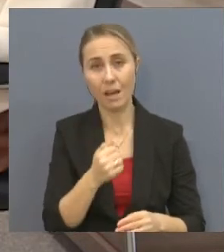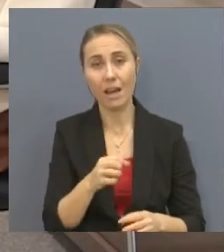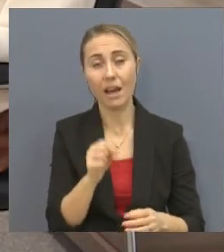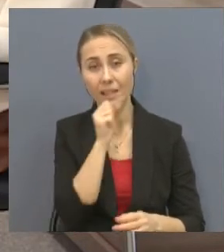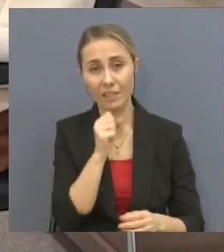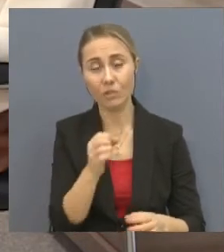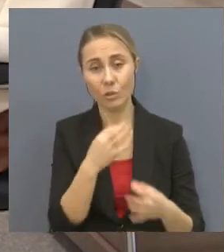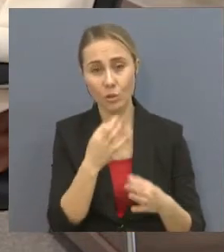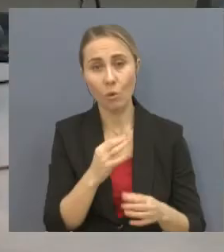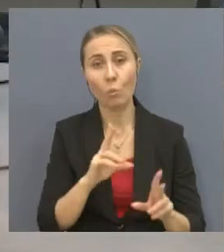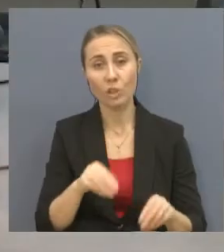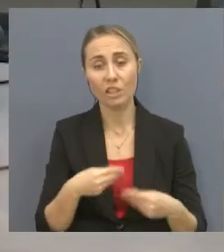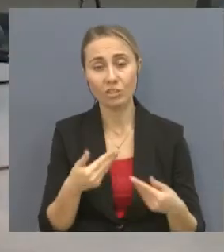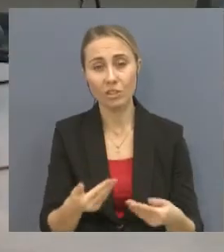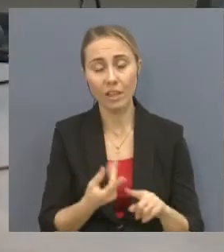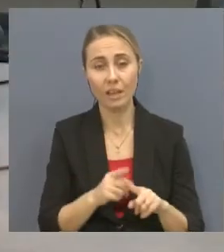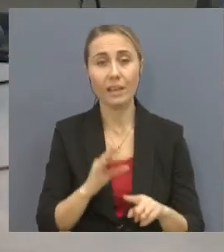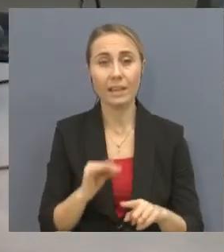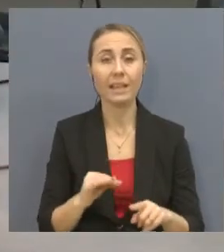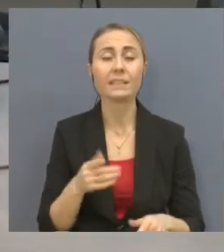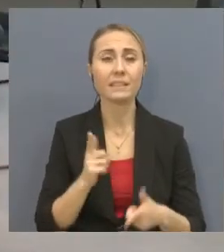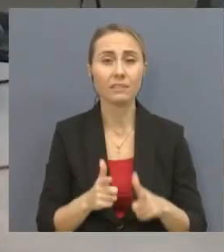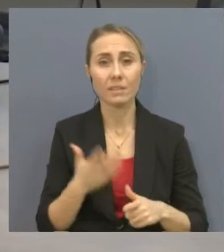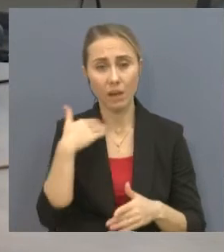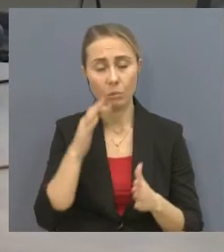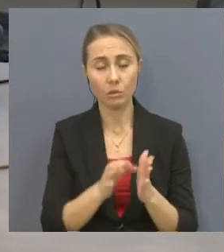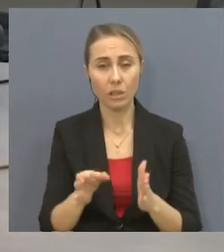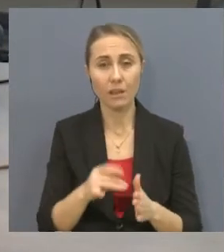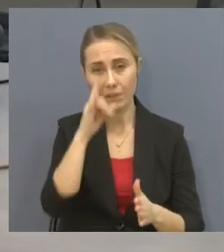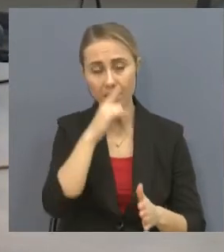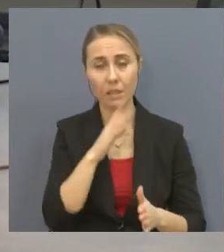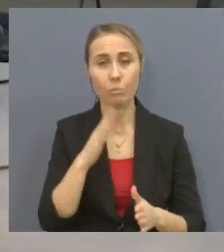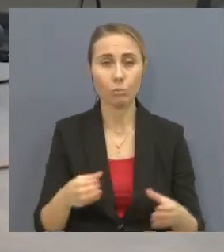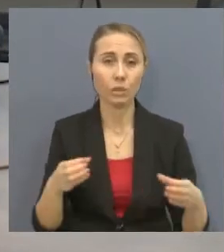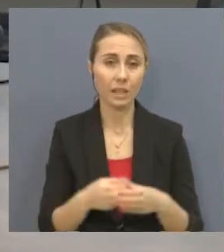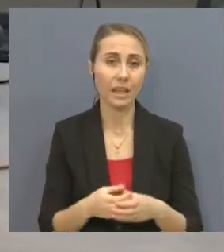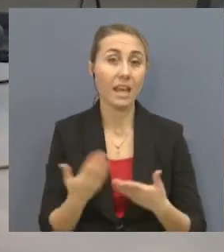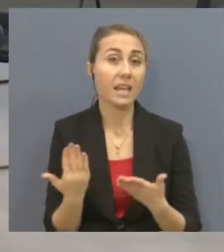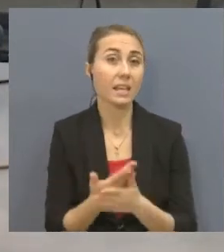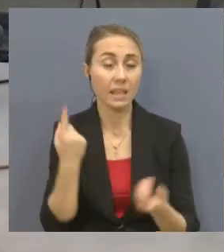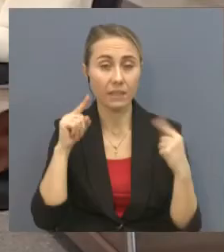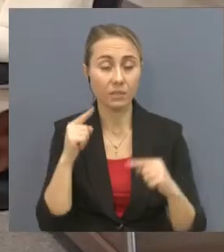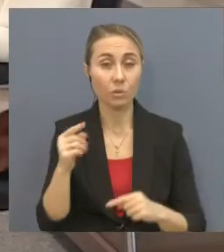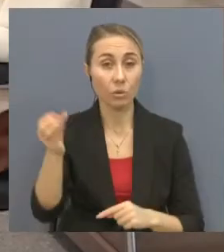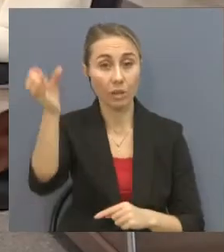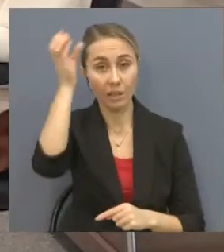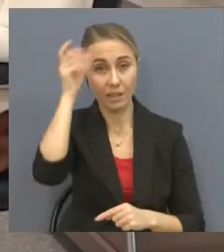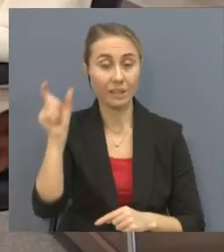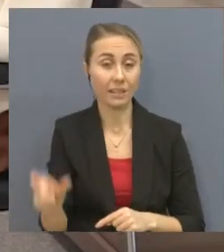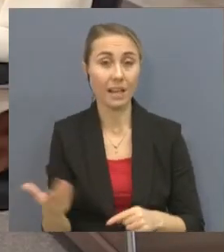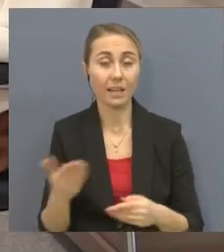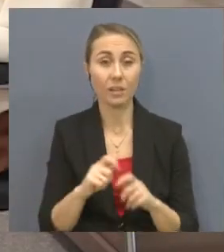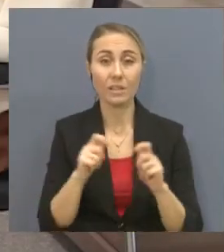вам удачи и пусть действительно в акмолинской области в казахстане будет команда этих инновационных move которые создаст